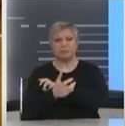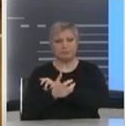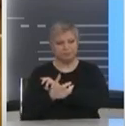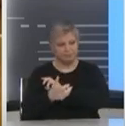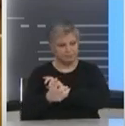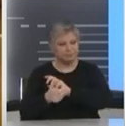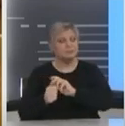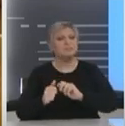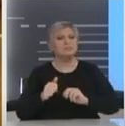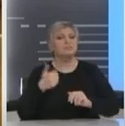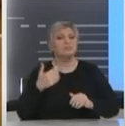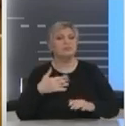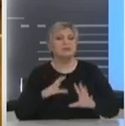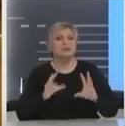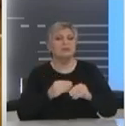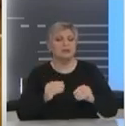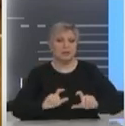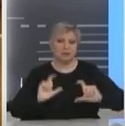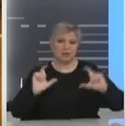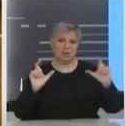Πρώτα το ζήτημα των οικογενειακών επιδομάτων.